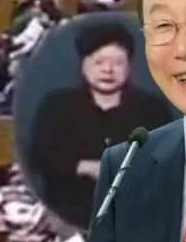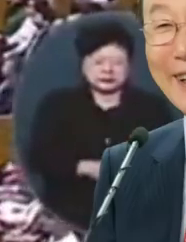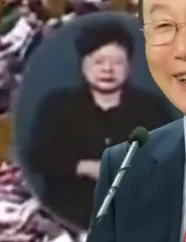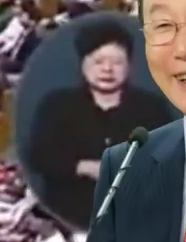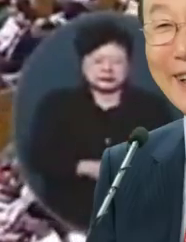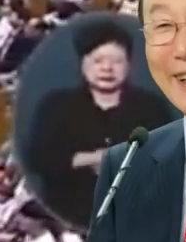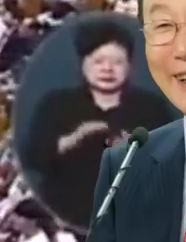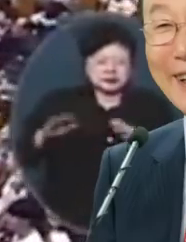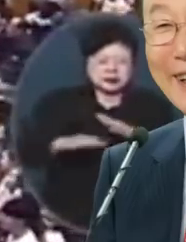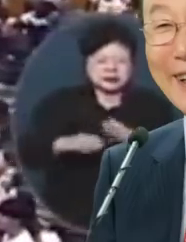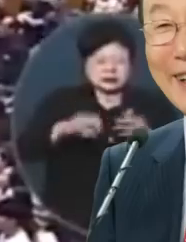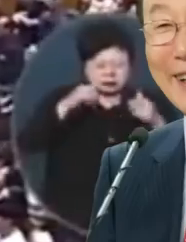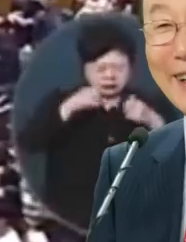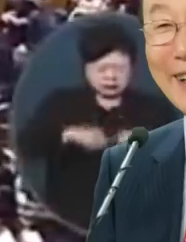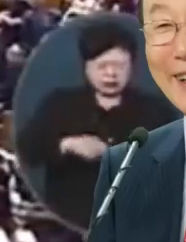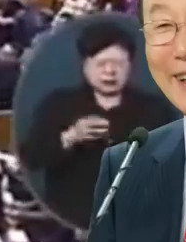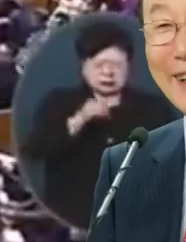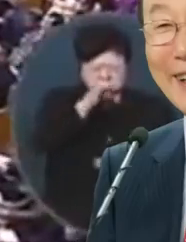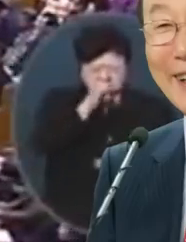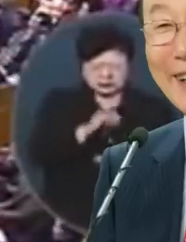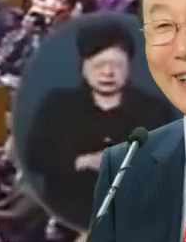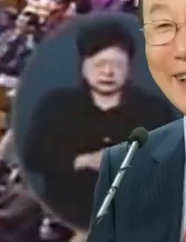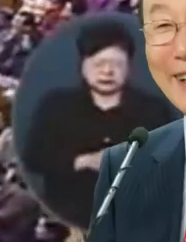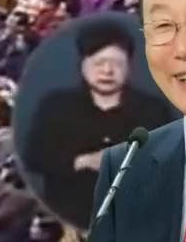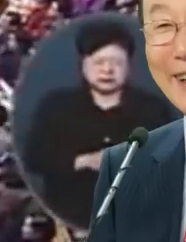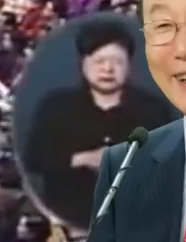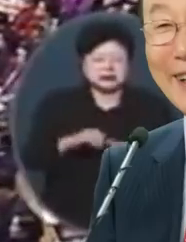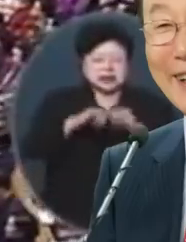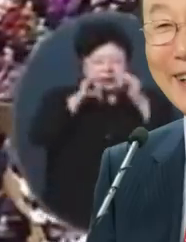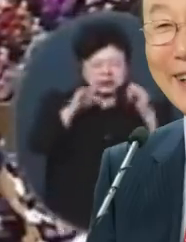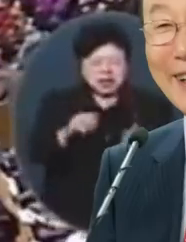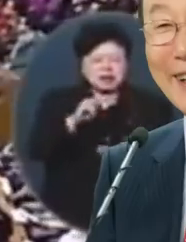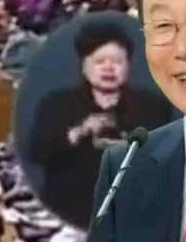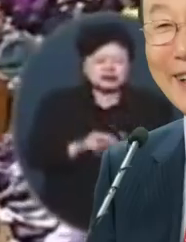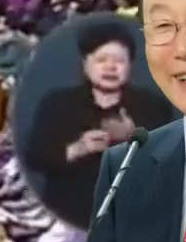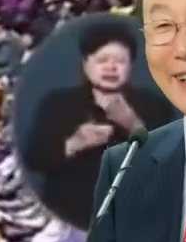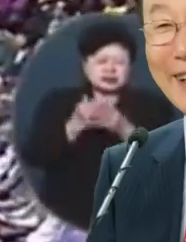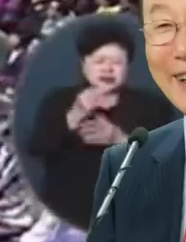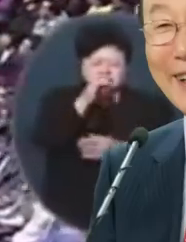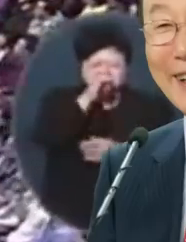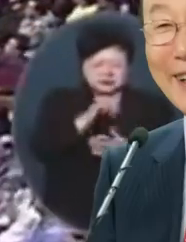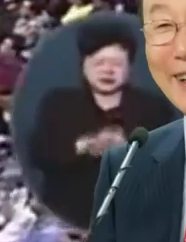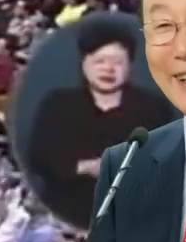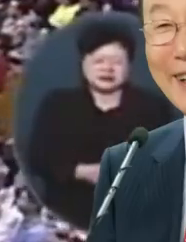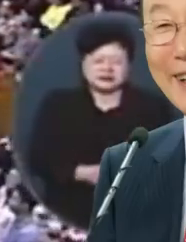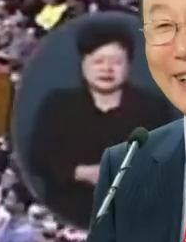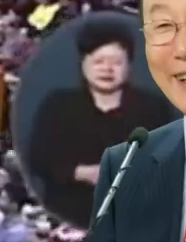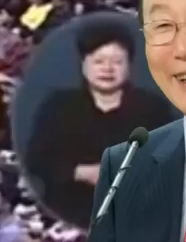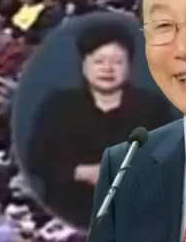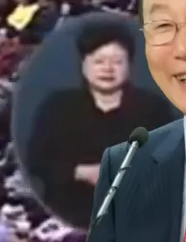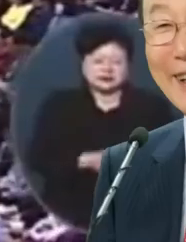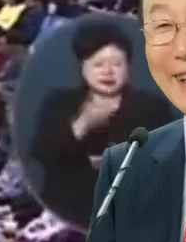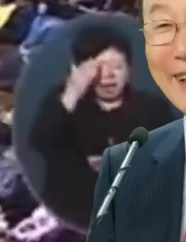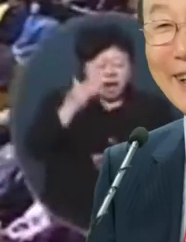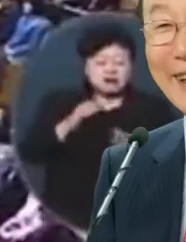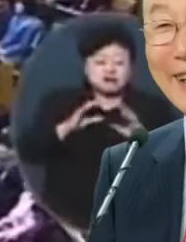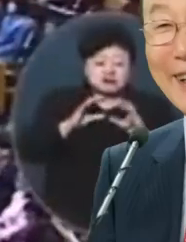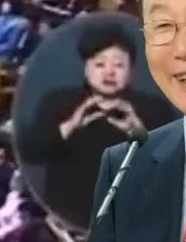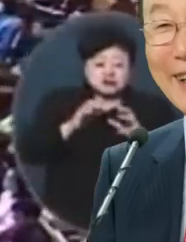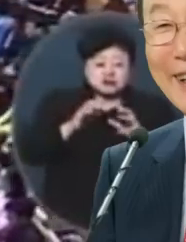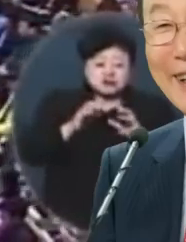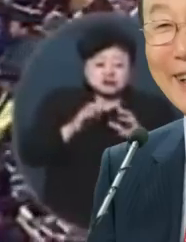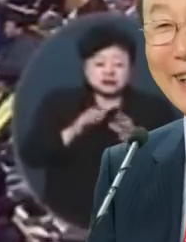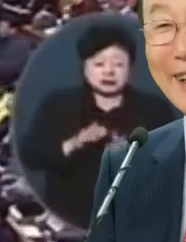파산이 심각한 사회 문제로 대두되고 있는 것을 우리가 잘 알고 있습니다. 우리나라의